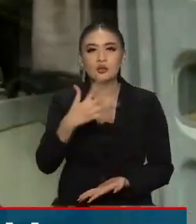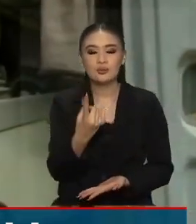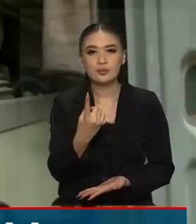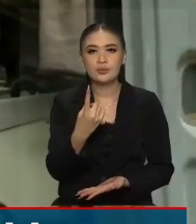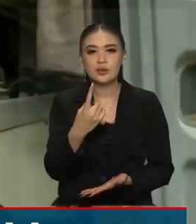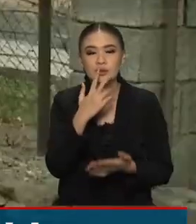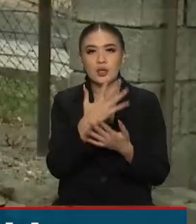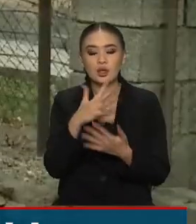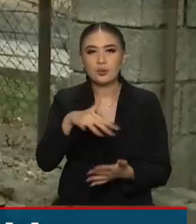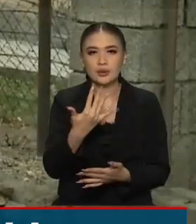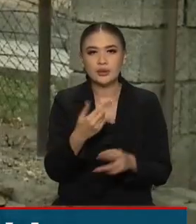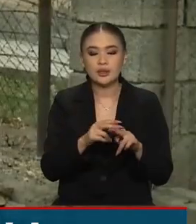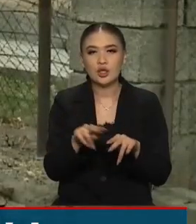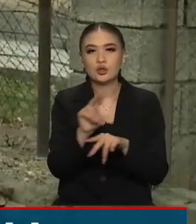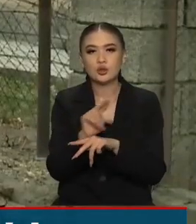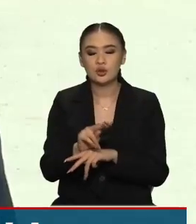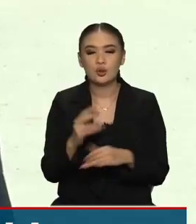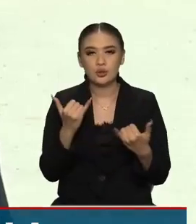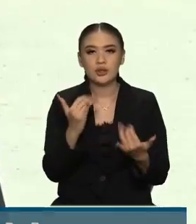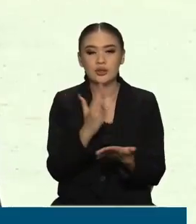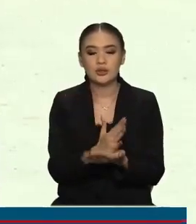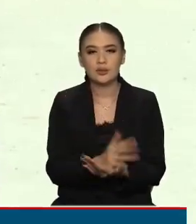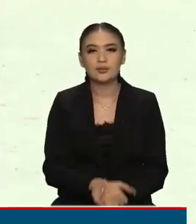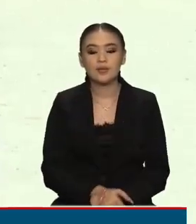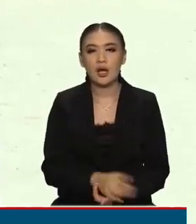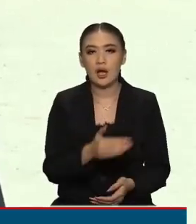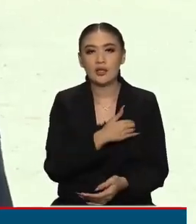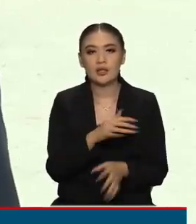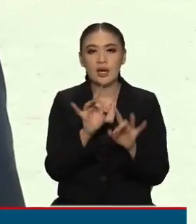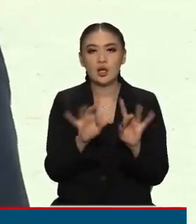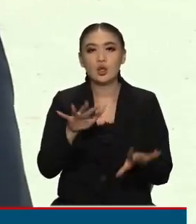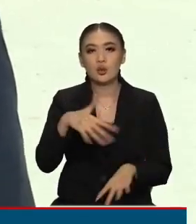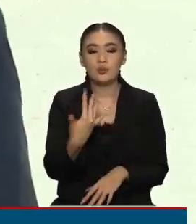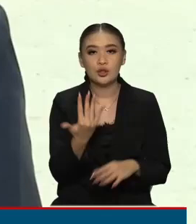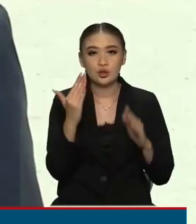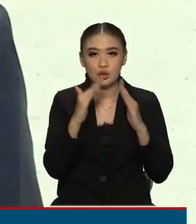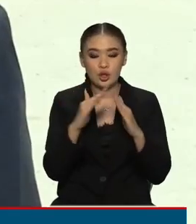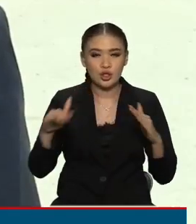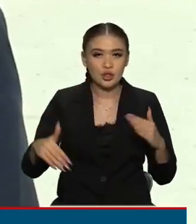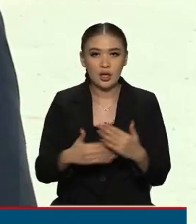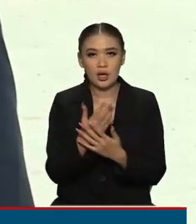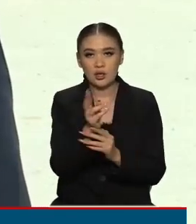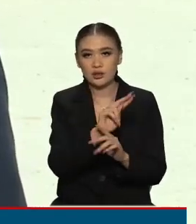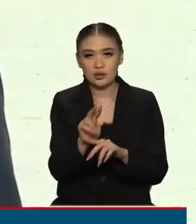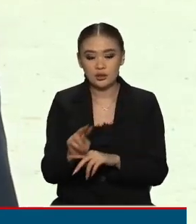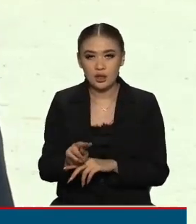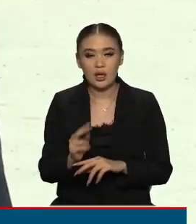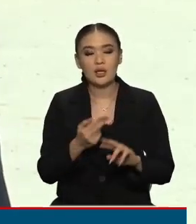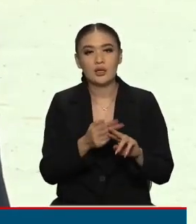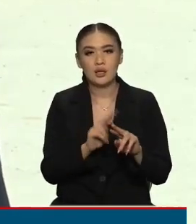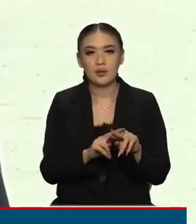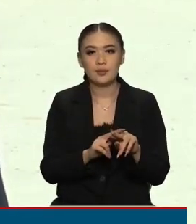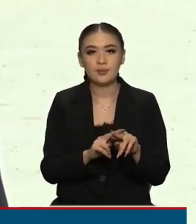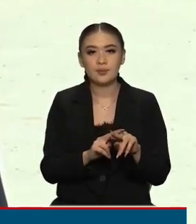күрделі жөндеу жүргізіліп жатыр. Оны атап өтетін болсақ, 55 үй жаңғыртудан өтіп жатыр, модернизация